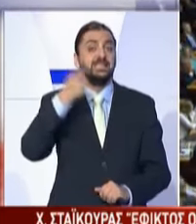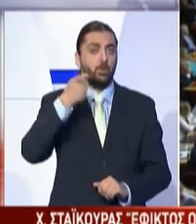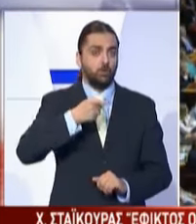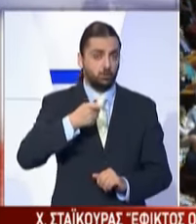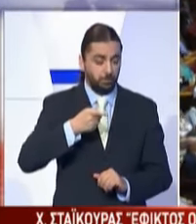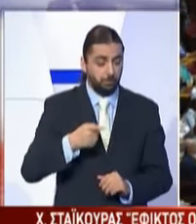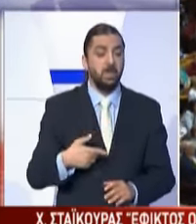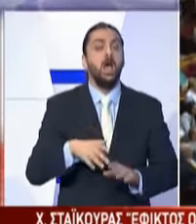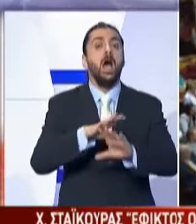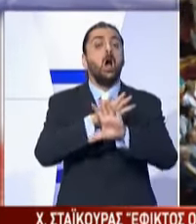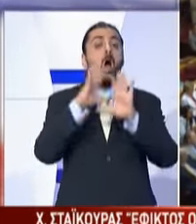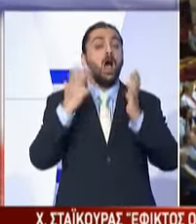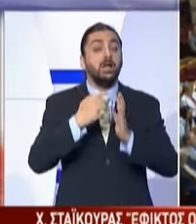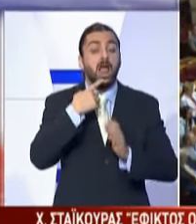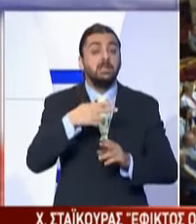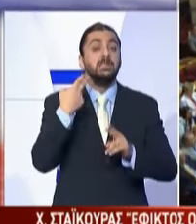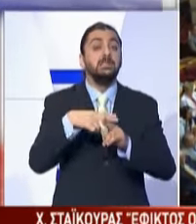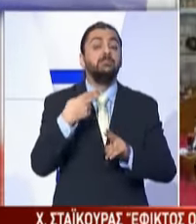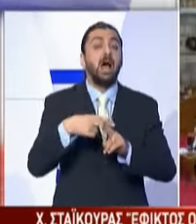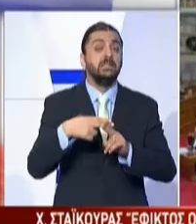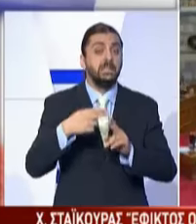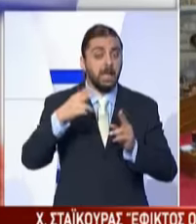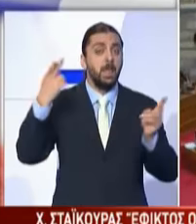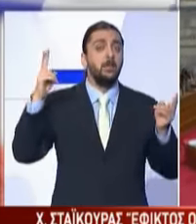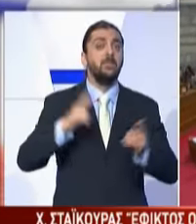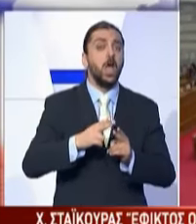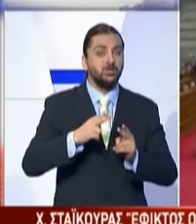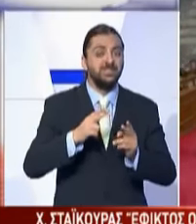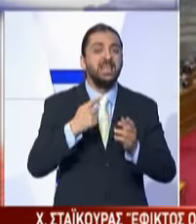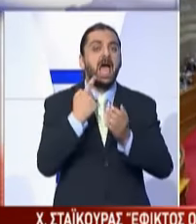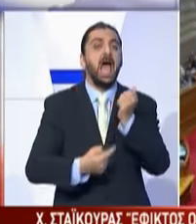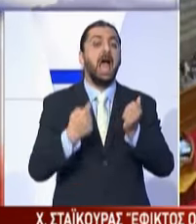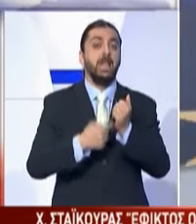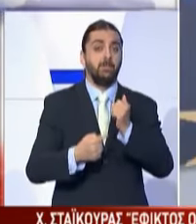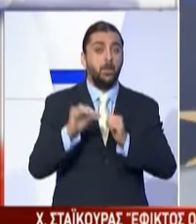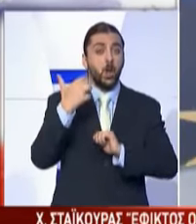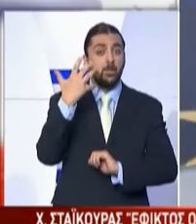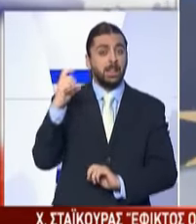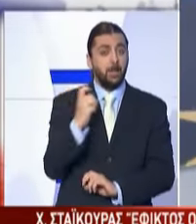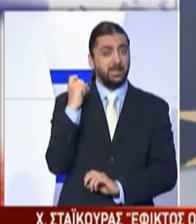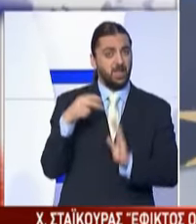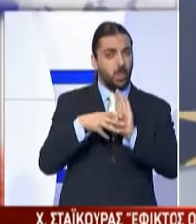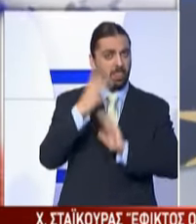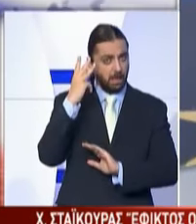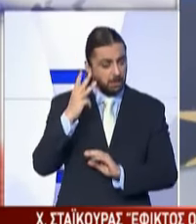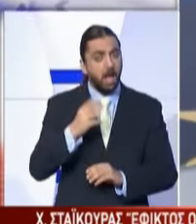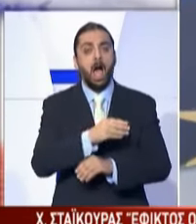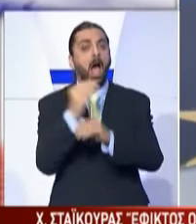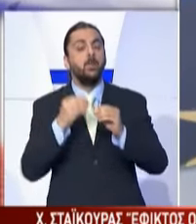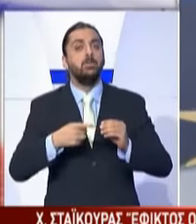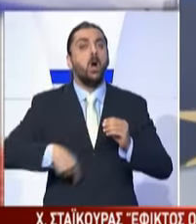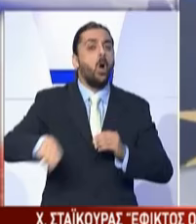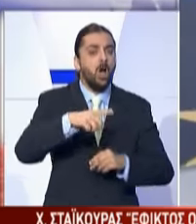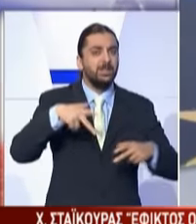με αυτά, λοιπόν, παρουσιάζεται σημαντική μείωση στο δημοσιονομικό έλλειμμα στο πρώτο πεντάμινο του 2013, ενισχύοντας την αισιοδοξία